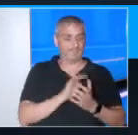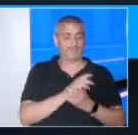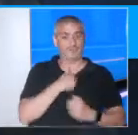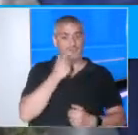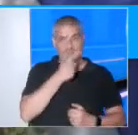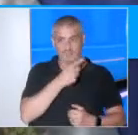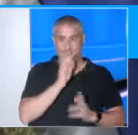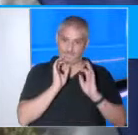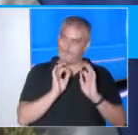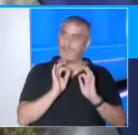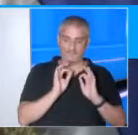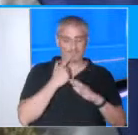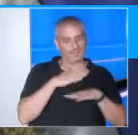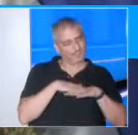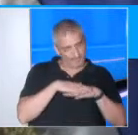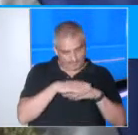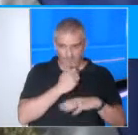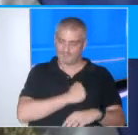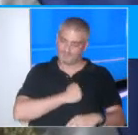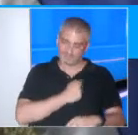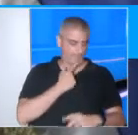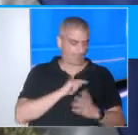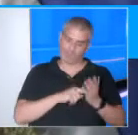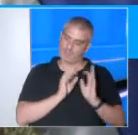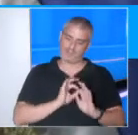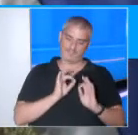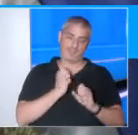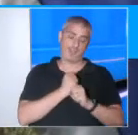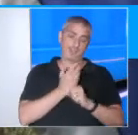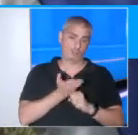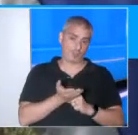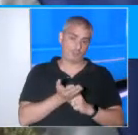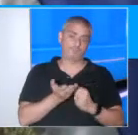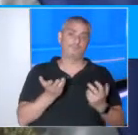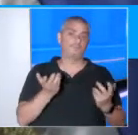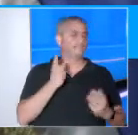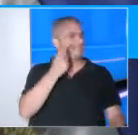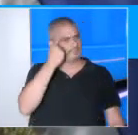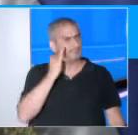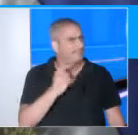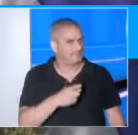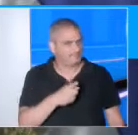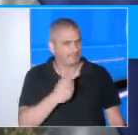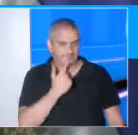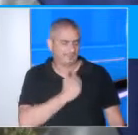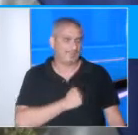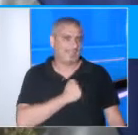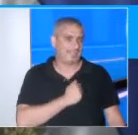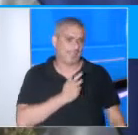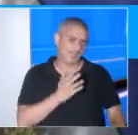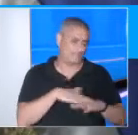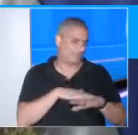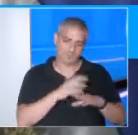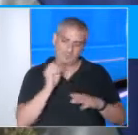דרי באמת התנצל והצטער, ואמר שהוא לא התכוון לכל ההכללה הזו. אבל חושב, יודעת מה זה, ההצטערות